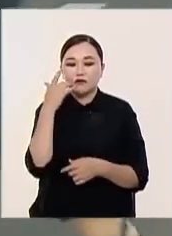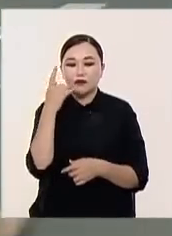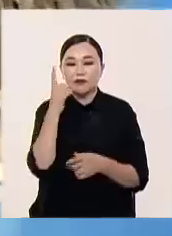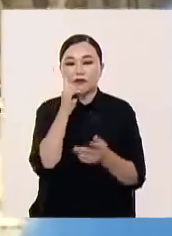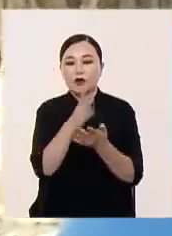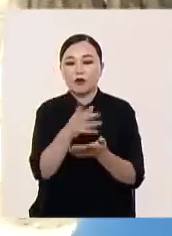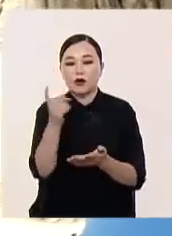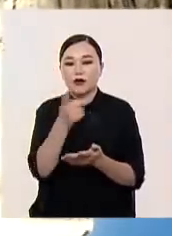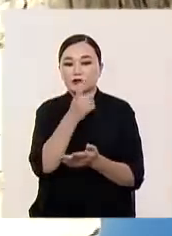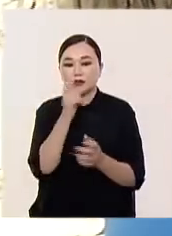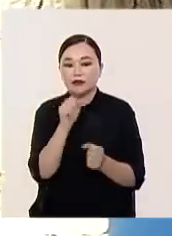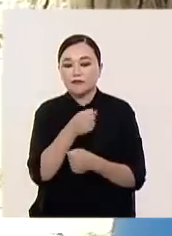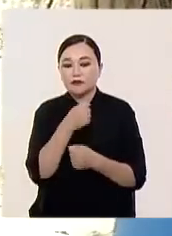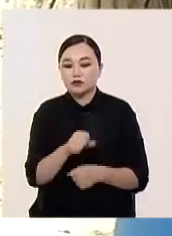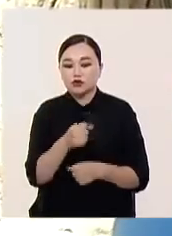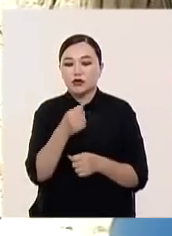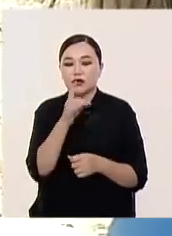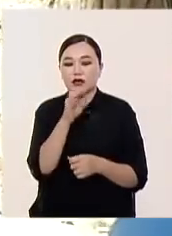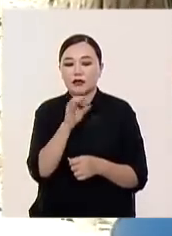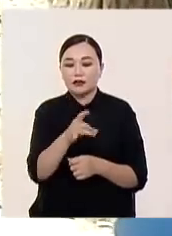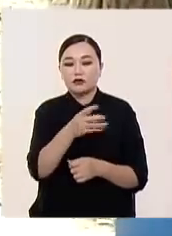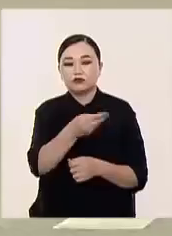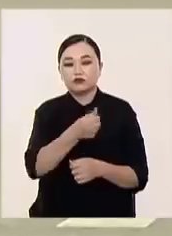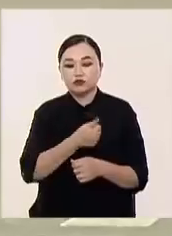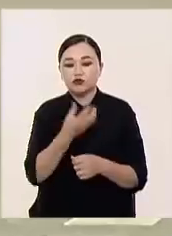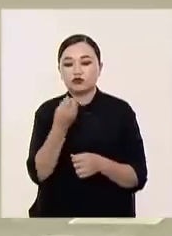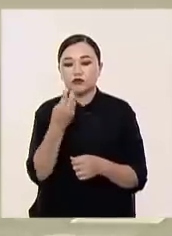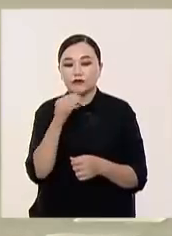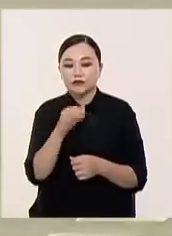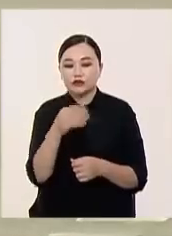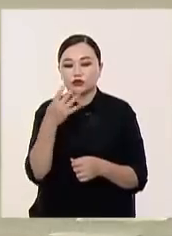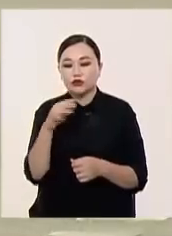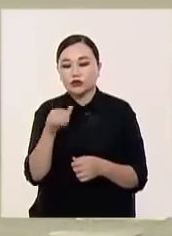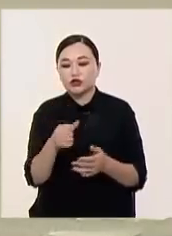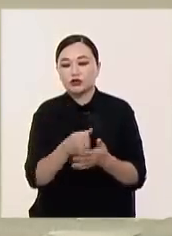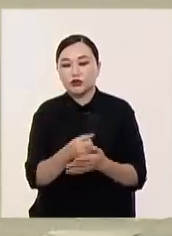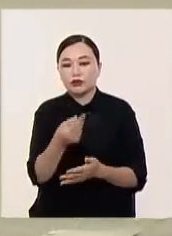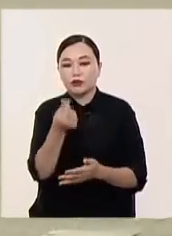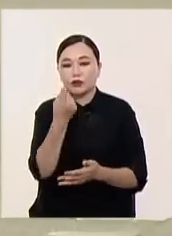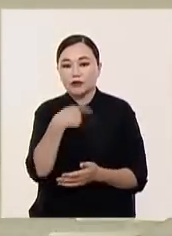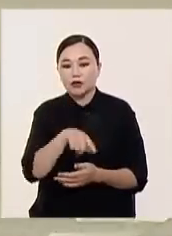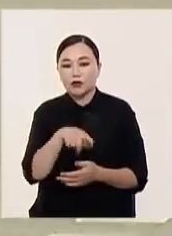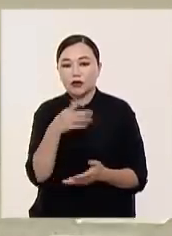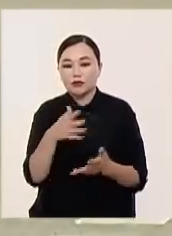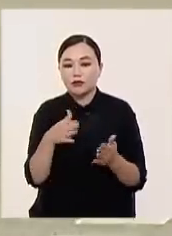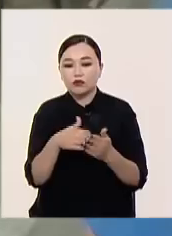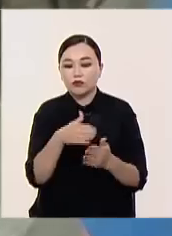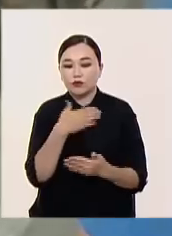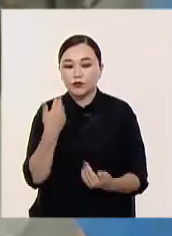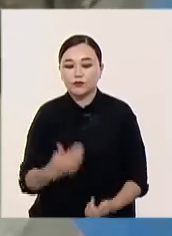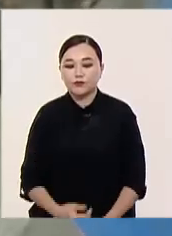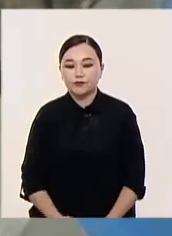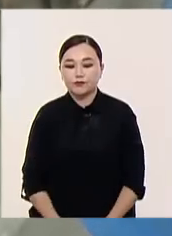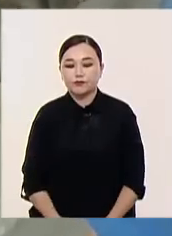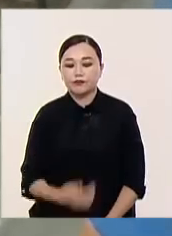қожайынымен сөйлесу мүмкін емес дейді студент. Ал риелтор пәтер ақысының үстіне 20 мыңнан 40 мыңға дейін ақша сұрайды, айтпесе баспана жоқ.